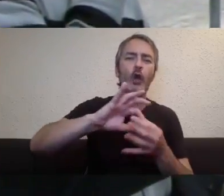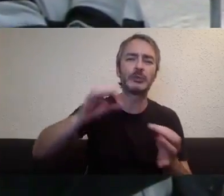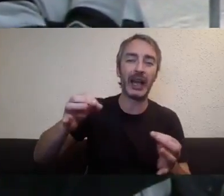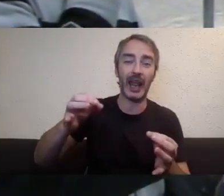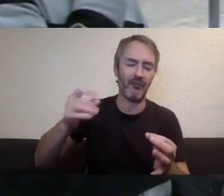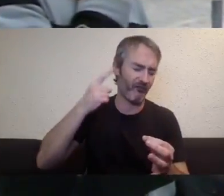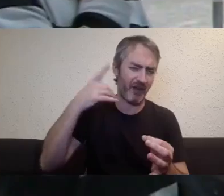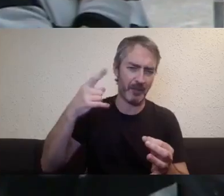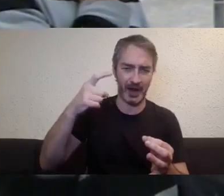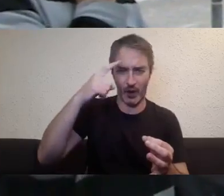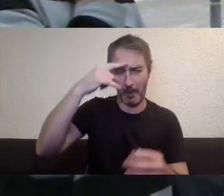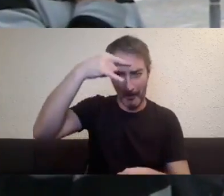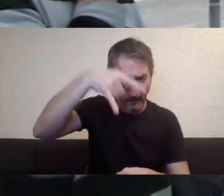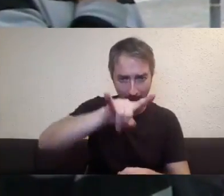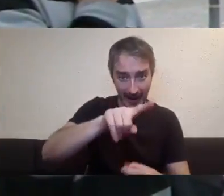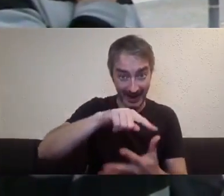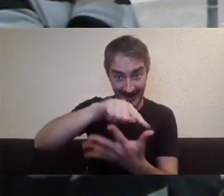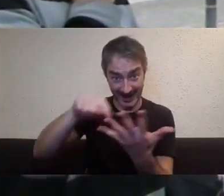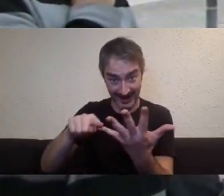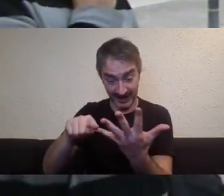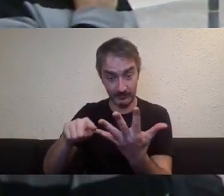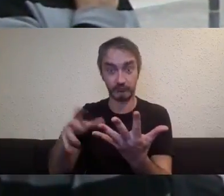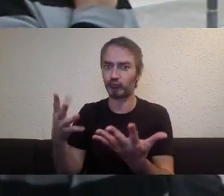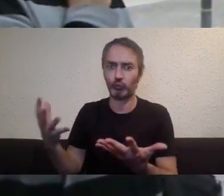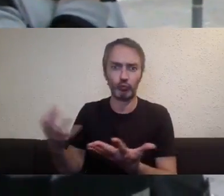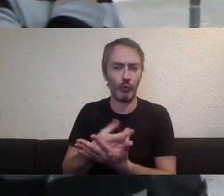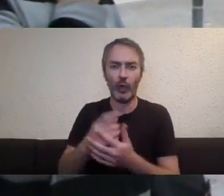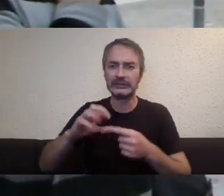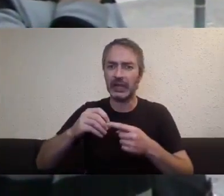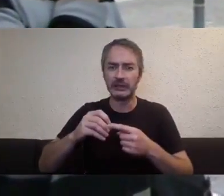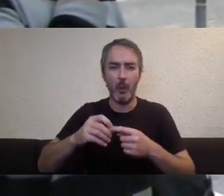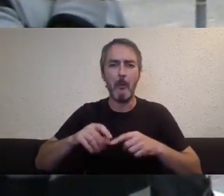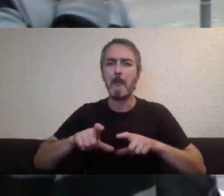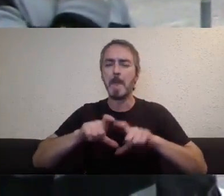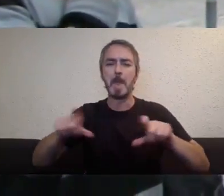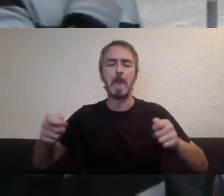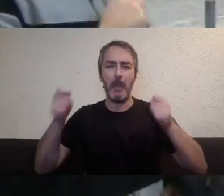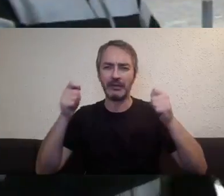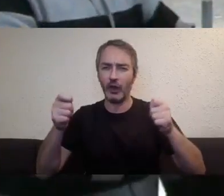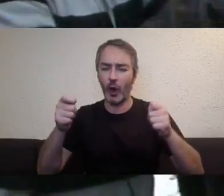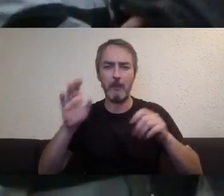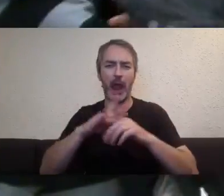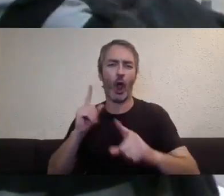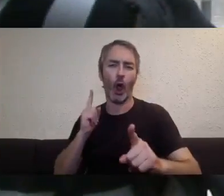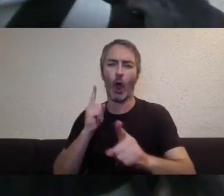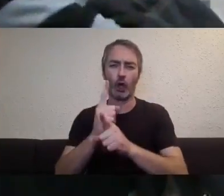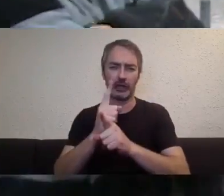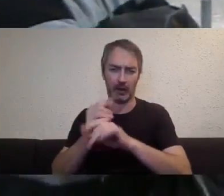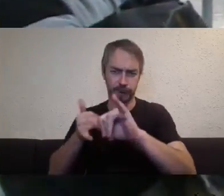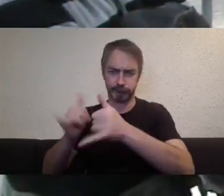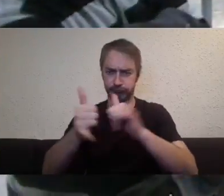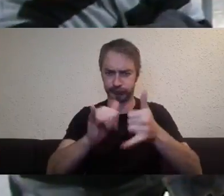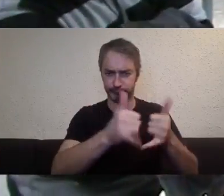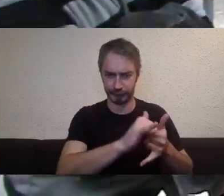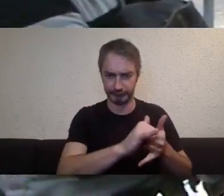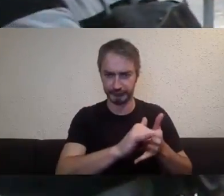històrica que hi havia a l'Hospitalet, que era la Vaqueria, van fer que es convoqués una gran manifestació a Sants en